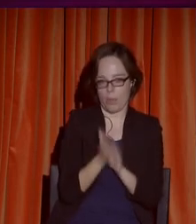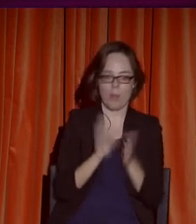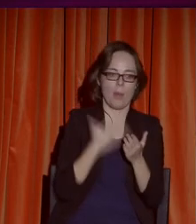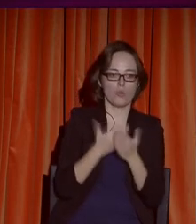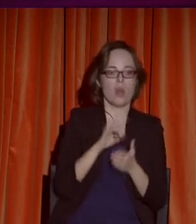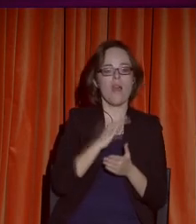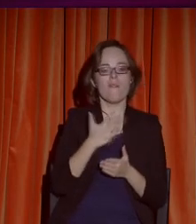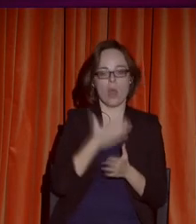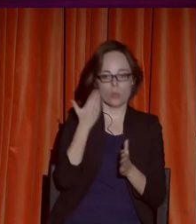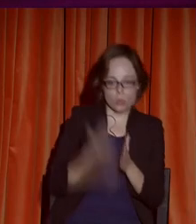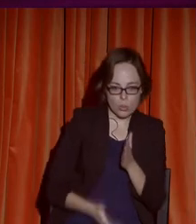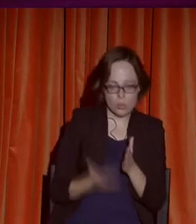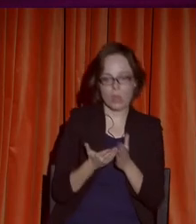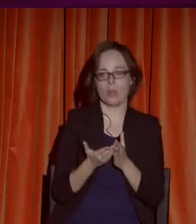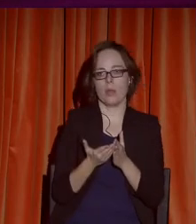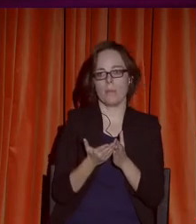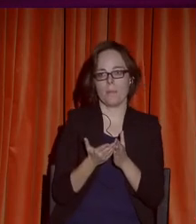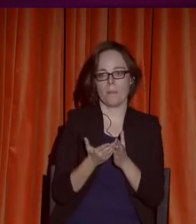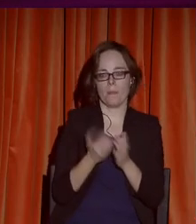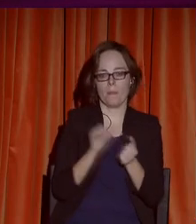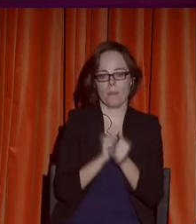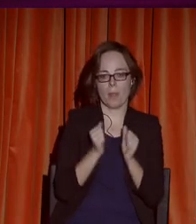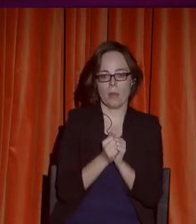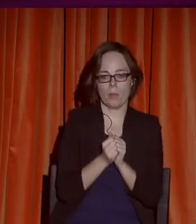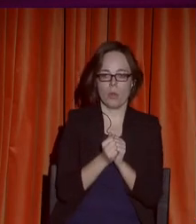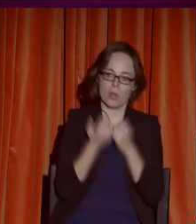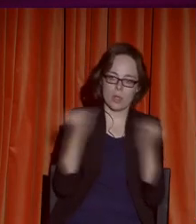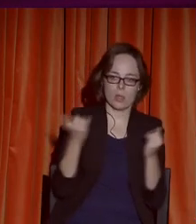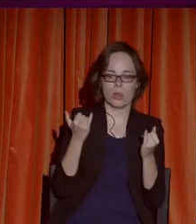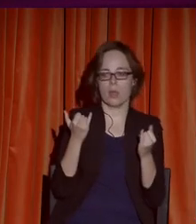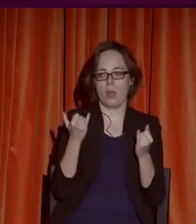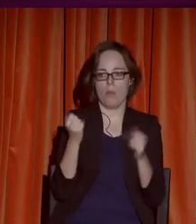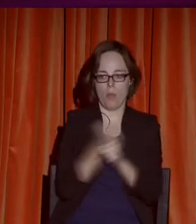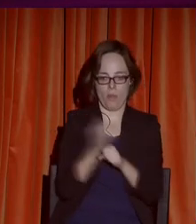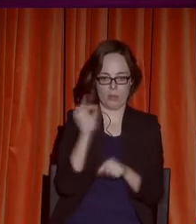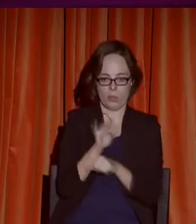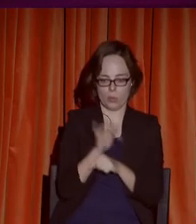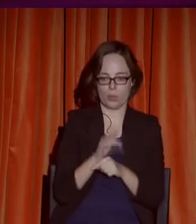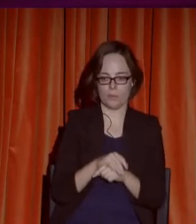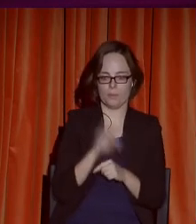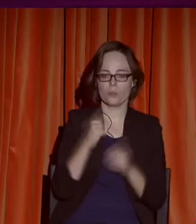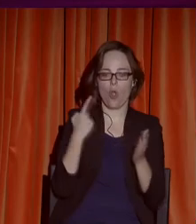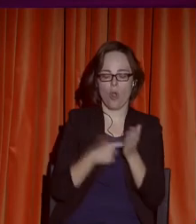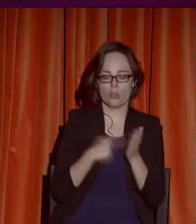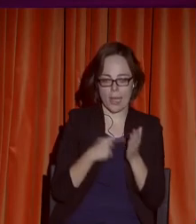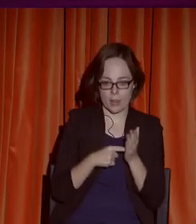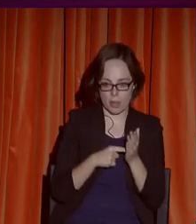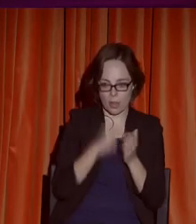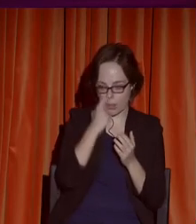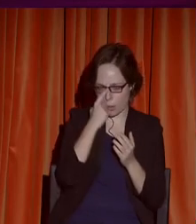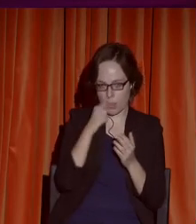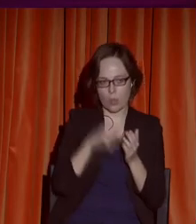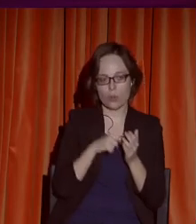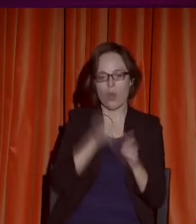własności i bardzo wielu różnymi poważnymi zarzutami naruszeń konwencji. I ostatnim tym blokiem to są